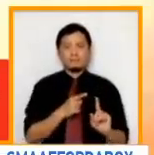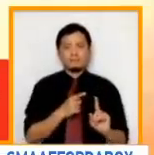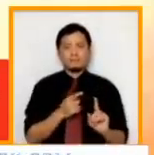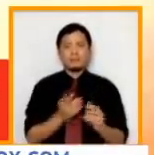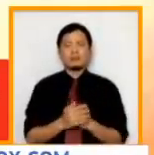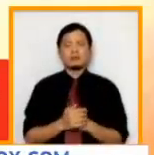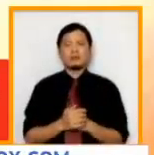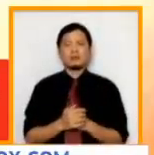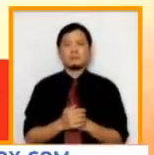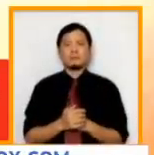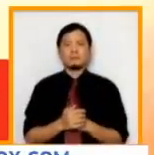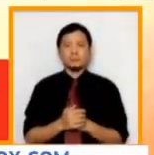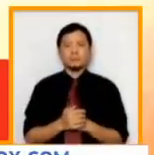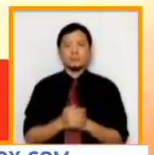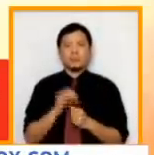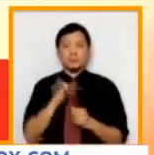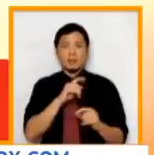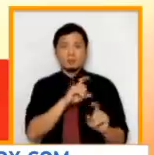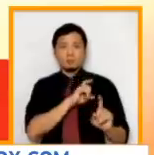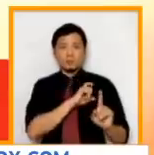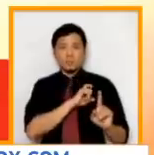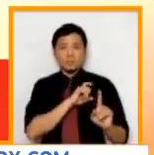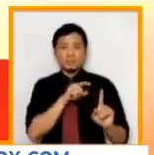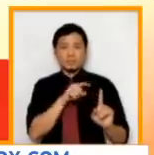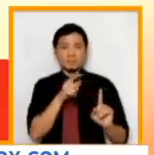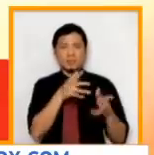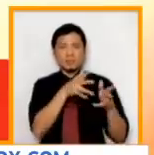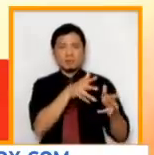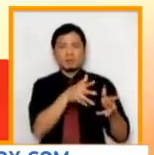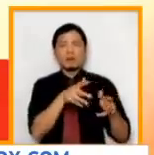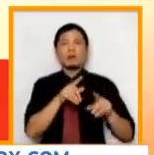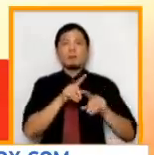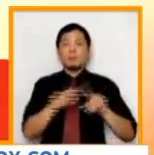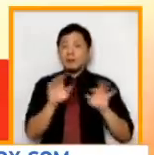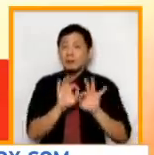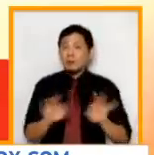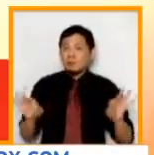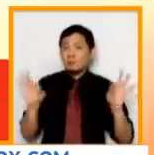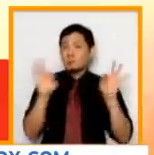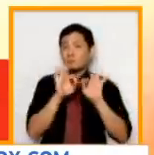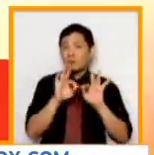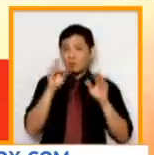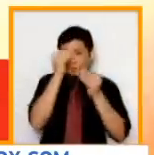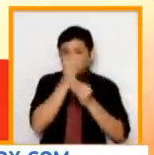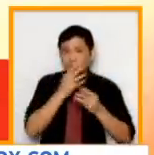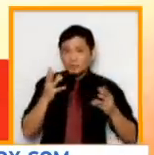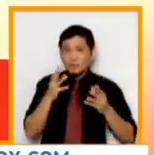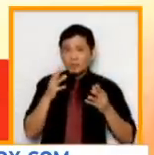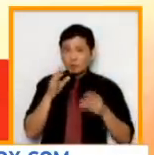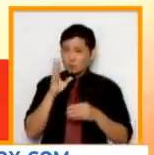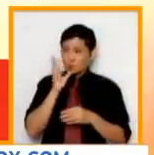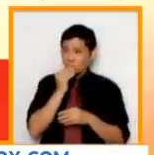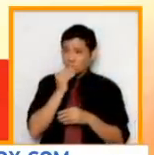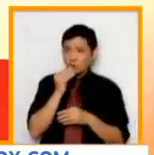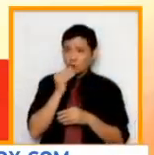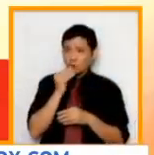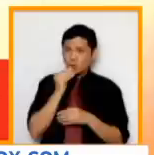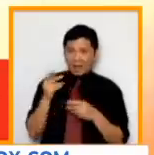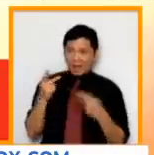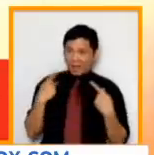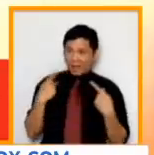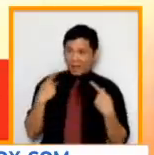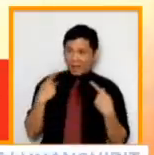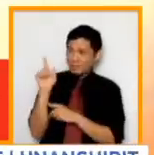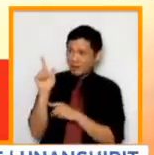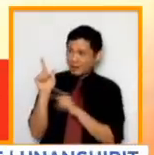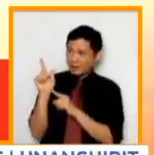pulis, tatanggalin natin. Pero yun nga po yung sinasabi natin. Dapat yung magdadala niyan, responsable sa